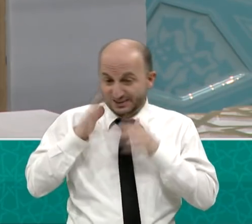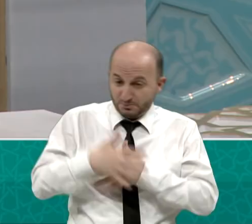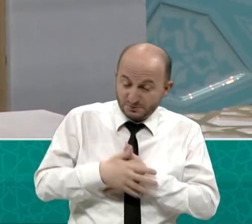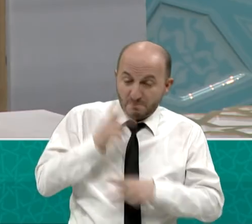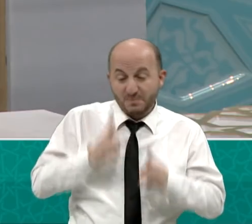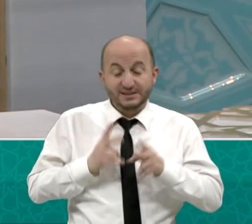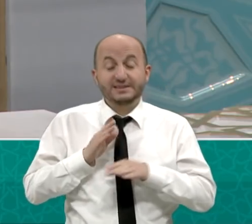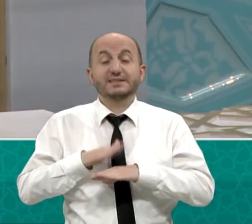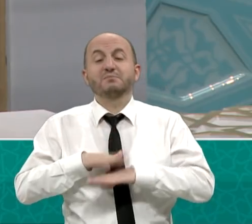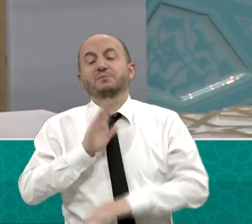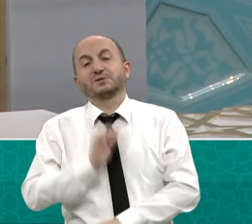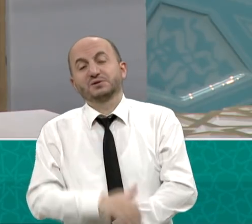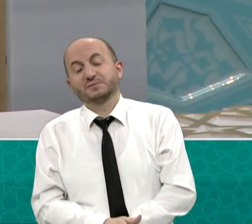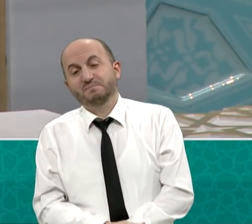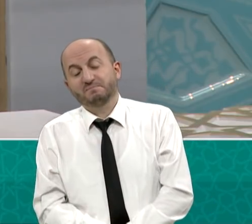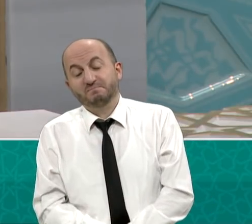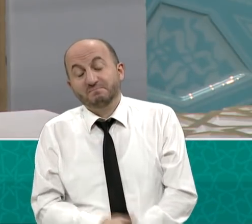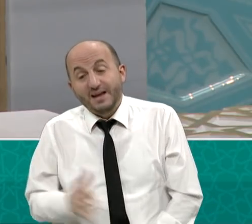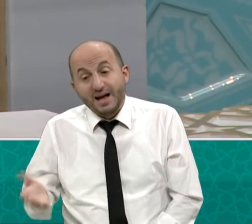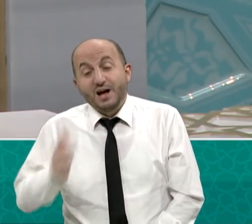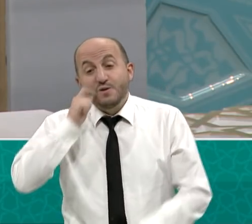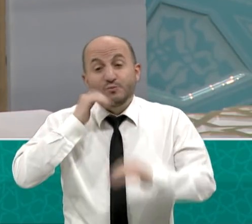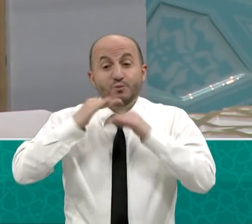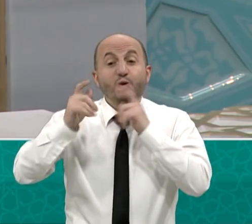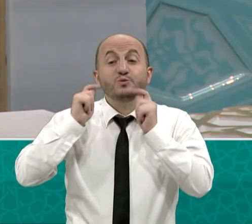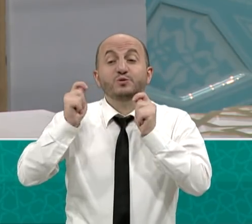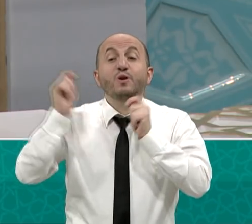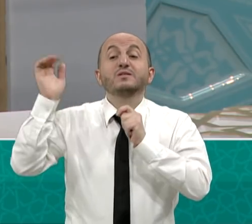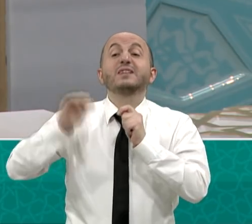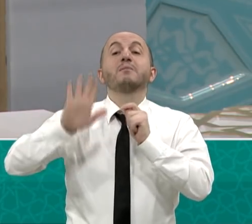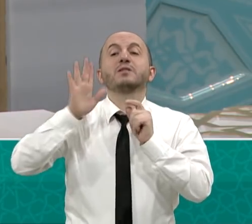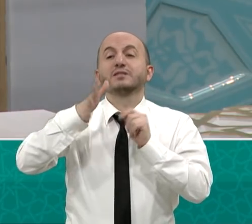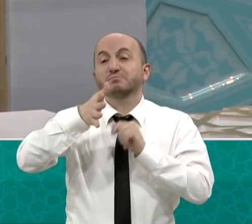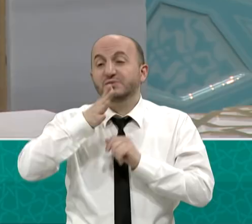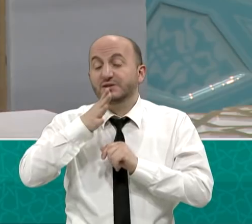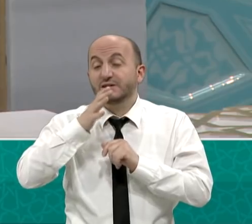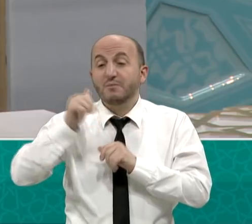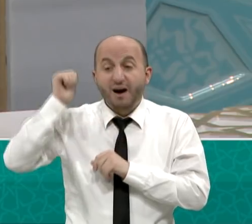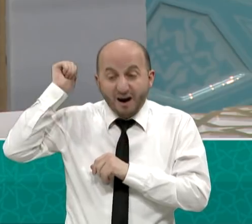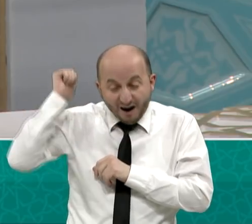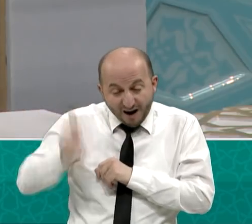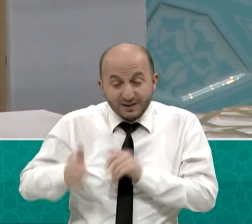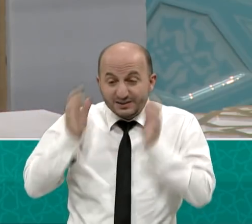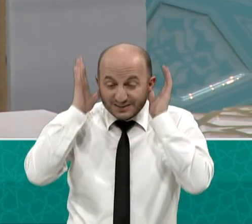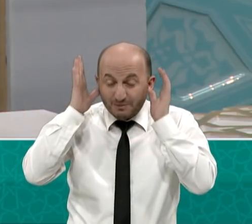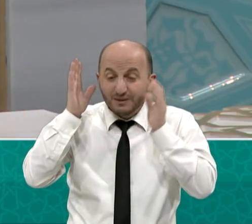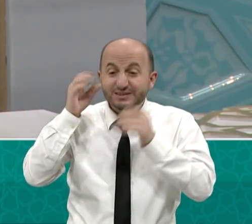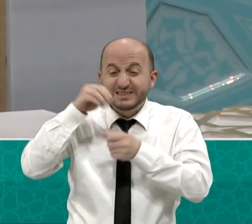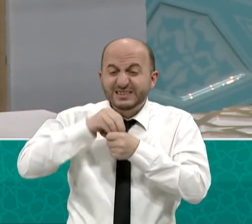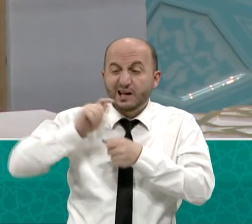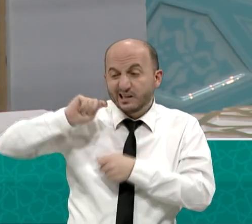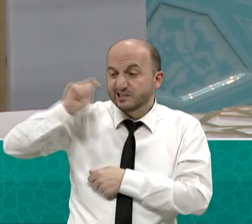böyle buyuruyor. Eğer ümmetime zor gelmeyeceğini bilseydim her namazda onların misvak